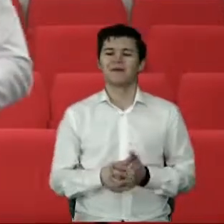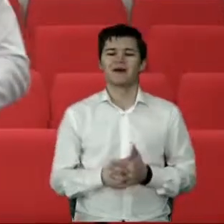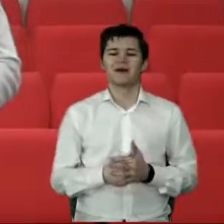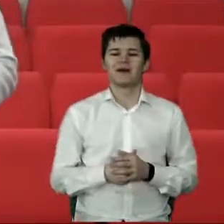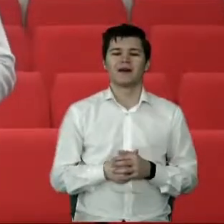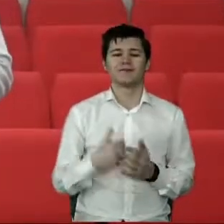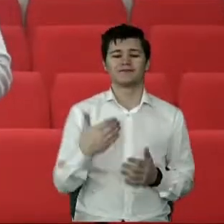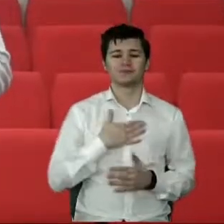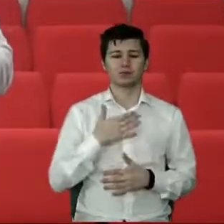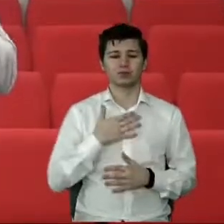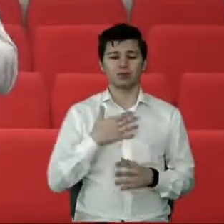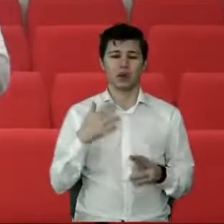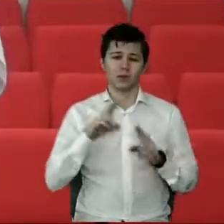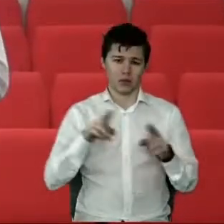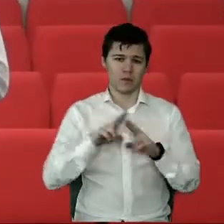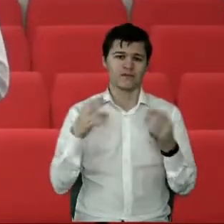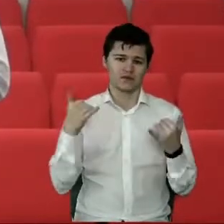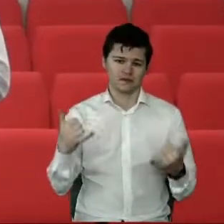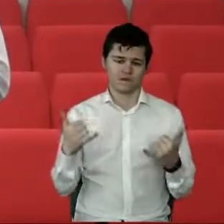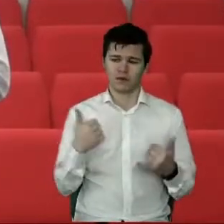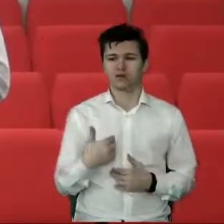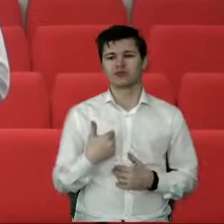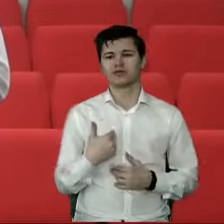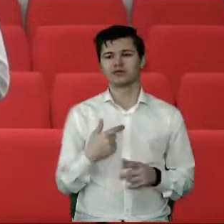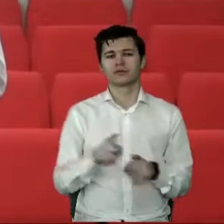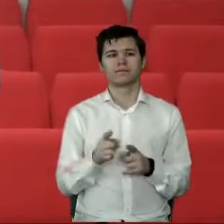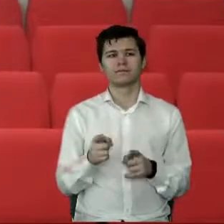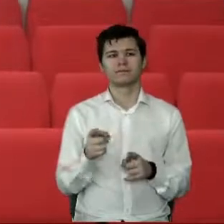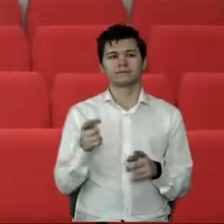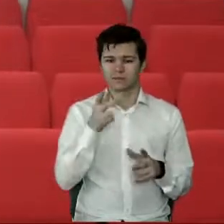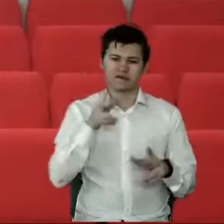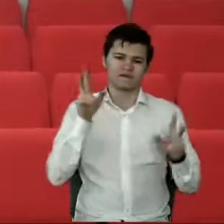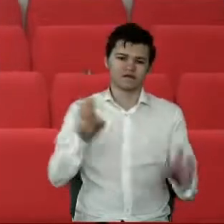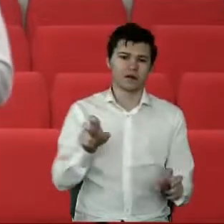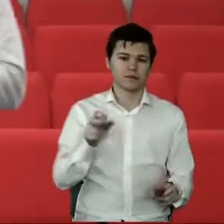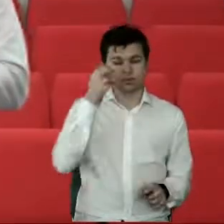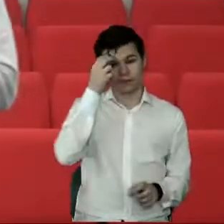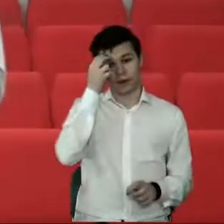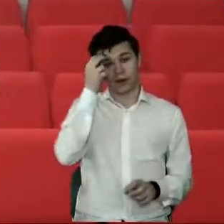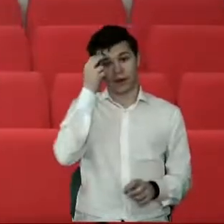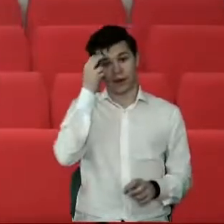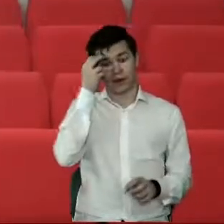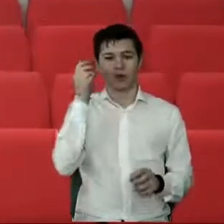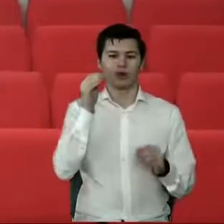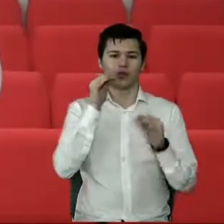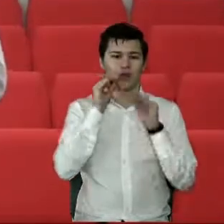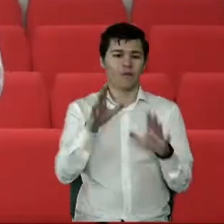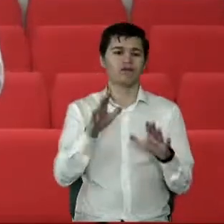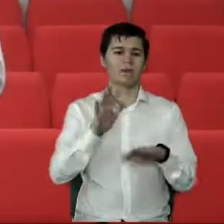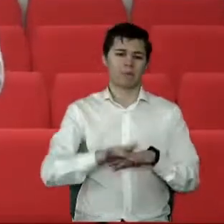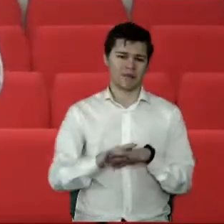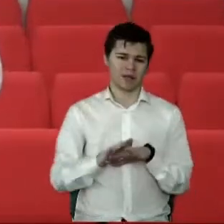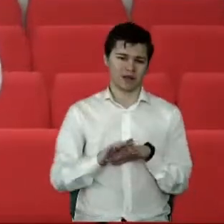Знаете, свою проповедь сегодня я хочу назвать «Если ты не Илья или духовная математика». Такое интересное